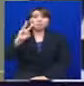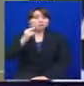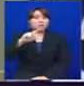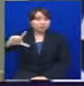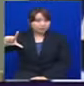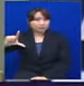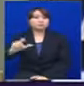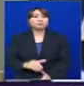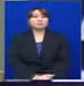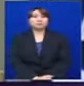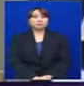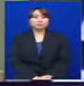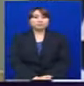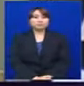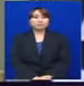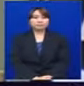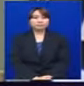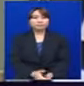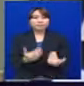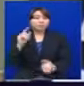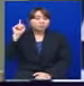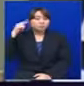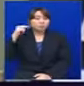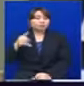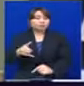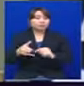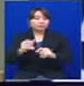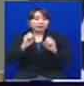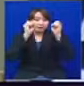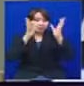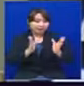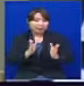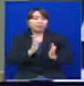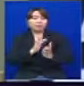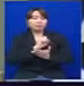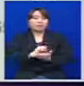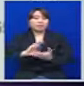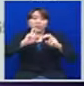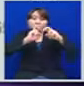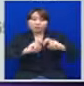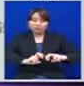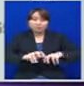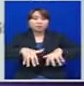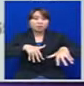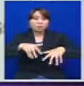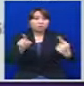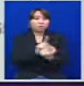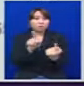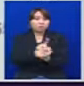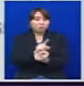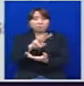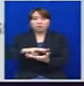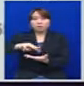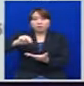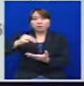60,000 ล้านบาทเลยทีเดียวค่ะด้านนางสาวสุธิดาชวนวรรณอาจารย์ประจำสถาบันวิจัยประชากรและสังคมม